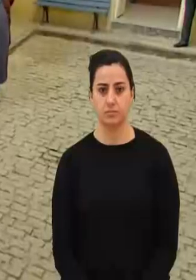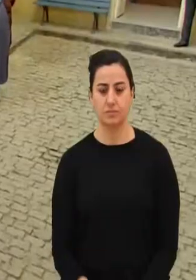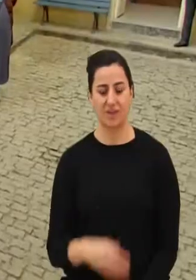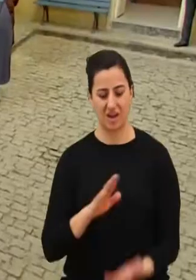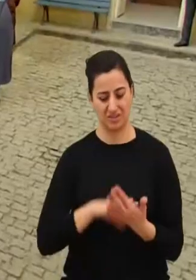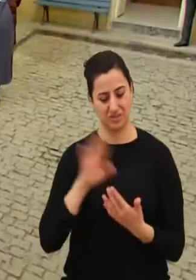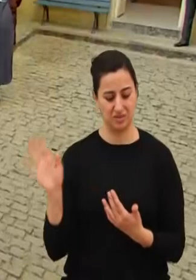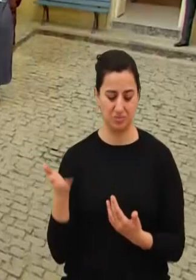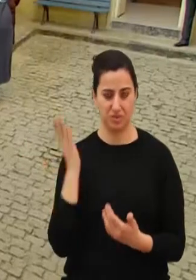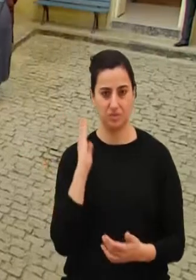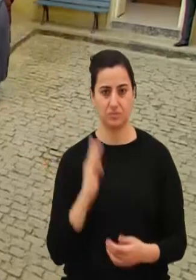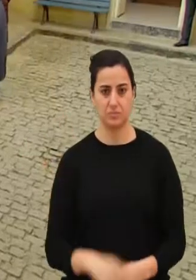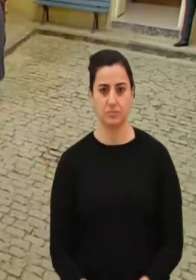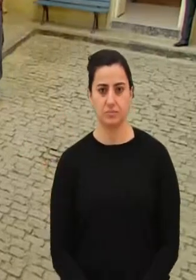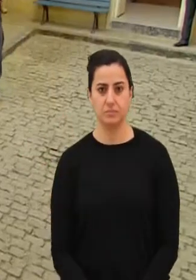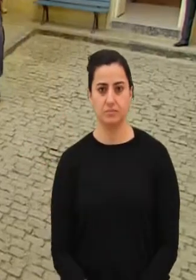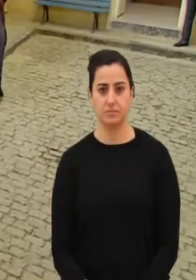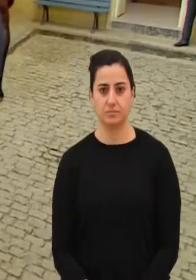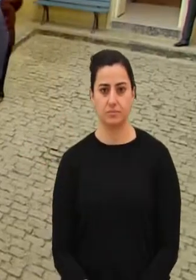Yürüyün arkadaşlar.